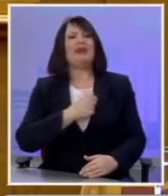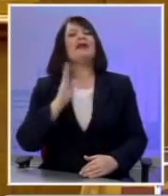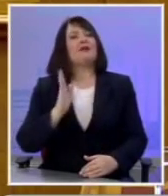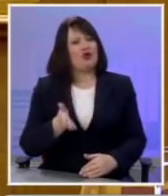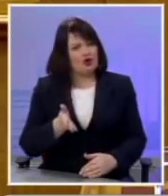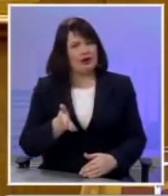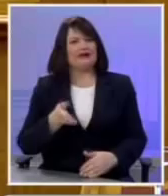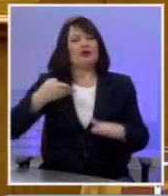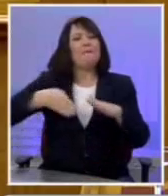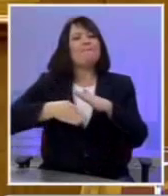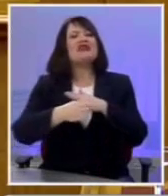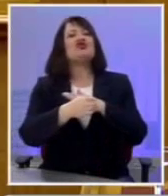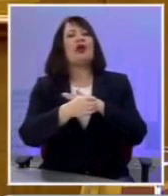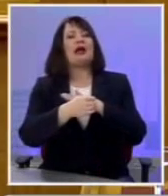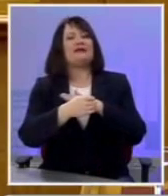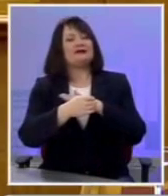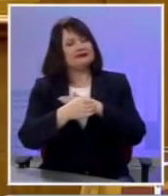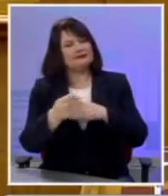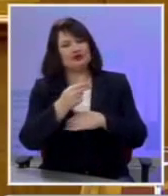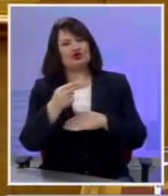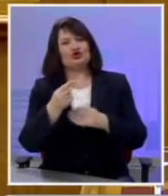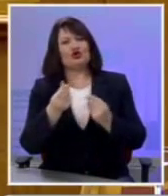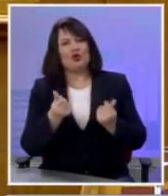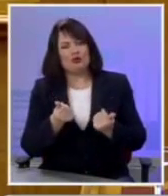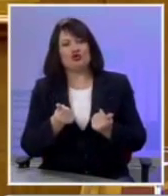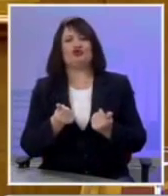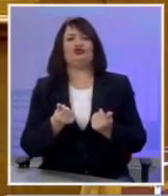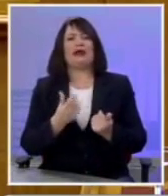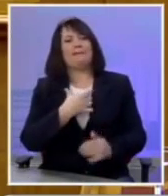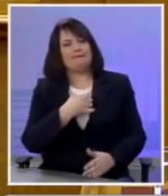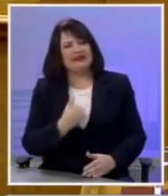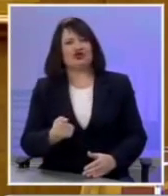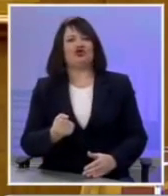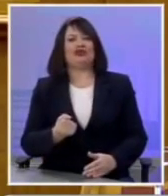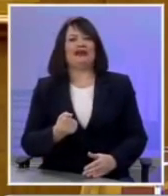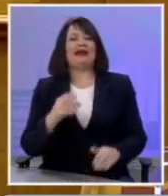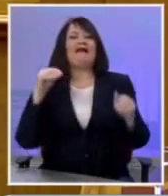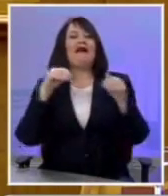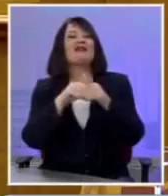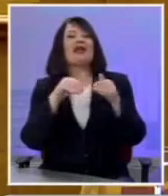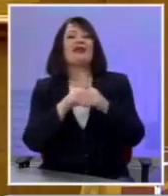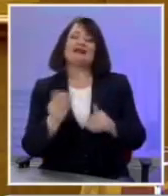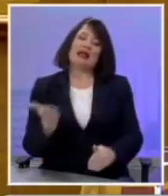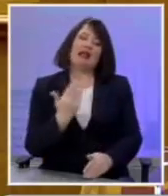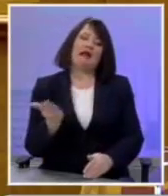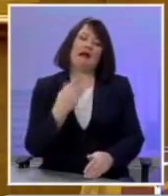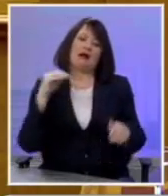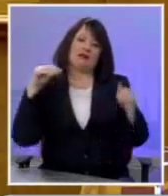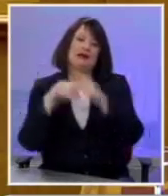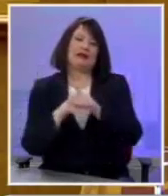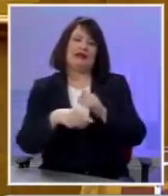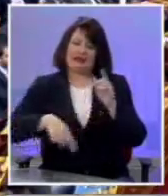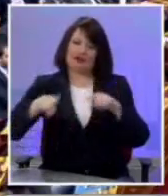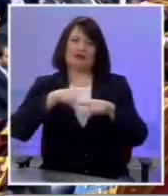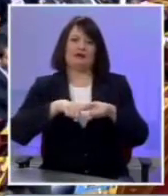τη διαμεσολαβητική τους λειτουργία, να εμπνεύσουν εμπιστοσύνη στους καταθέτες για την επιστροφή των